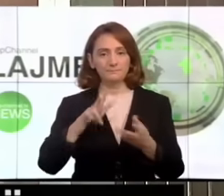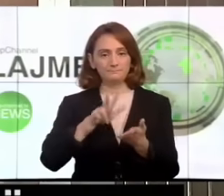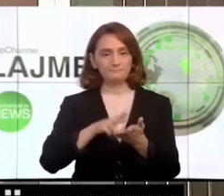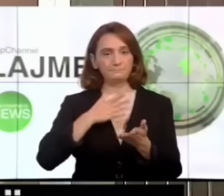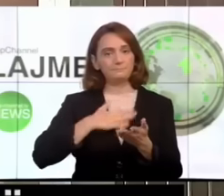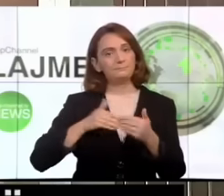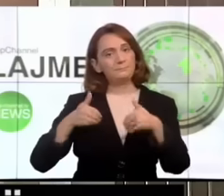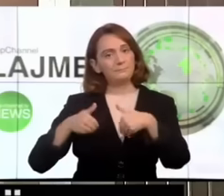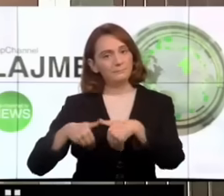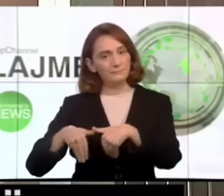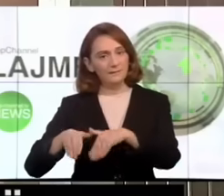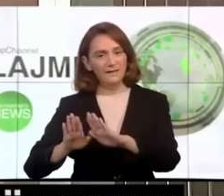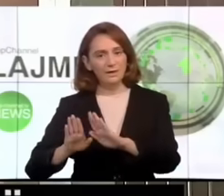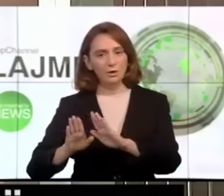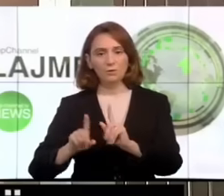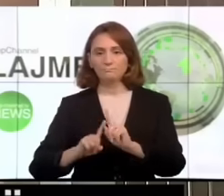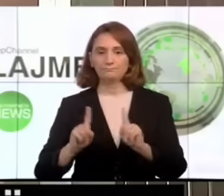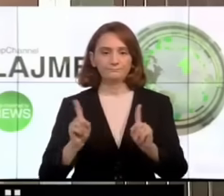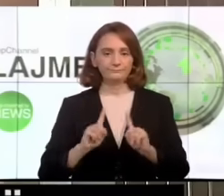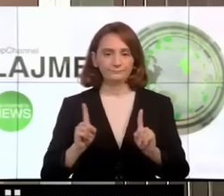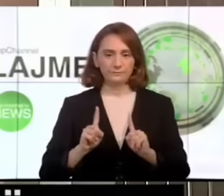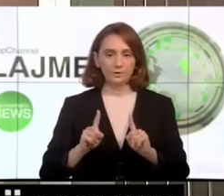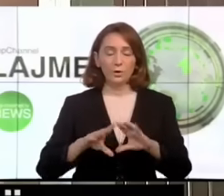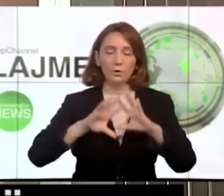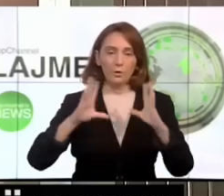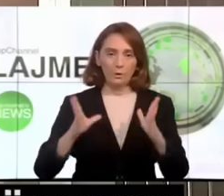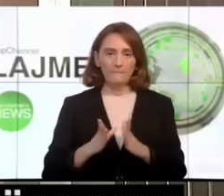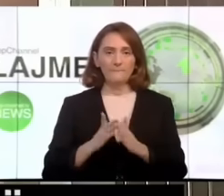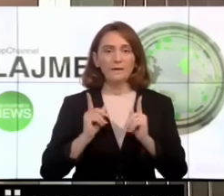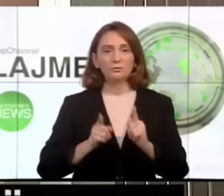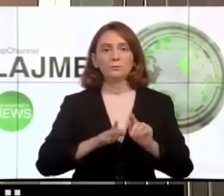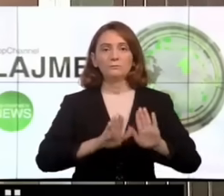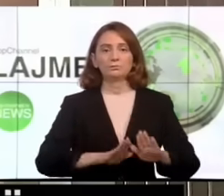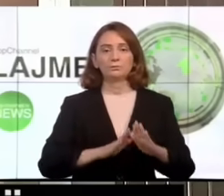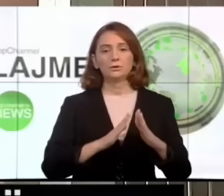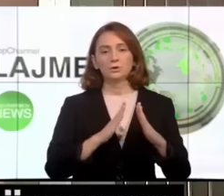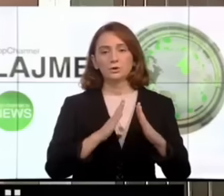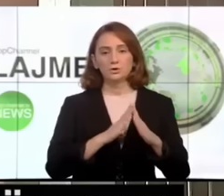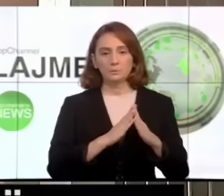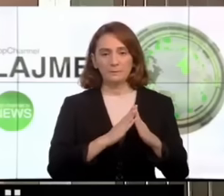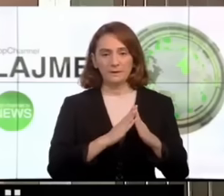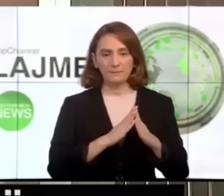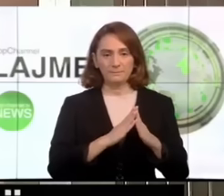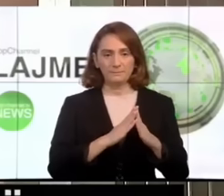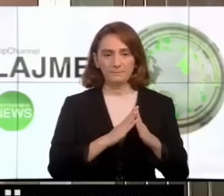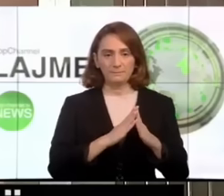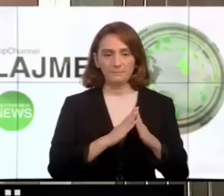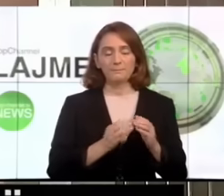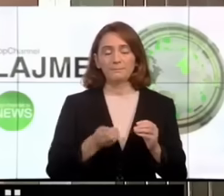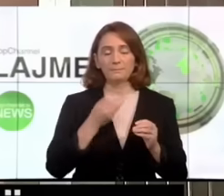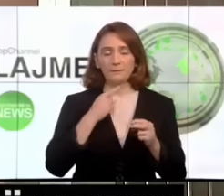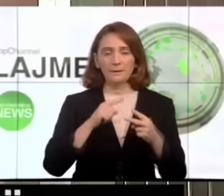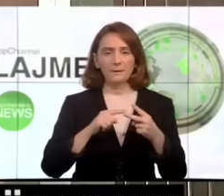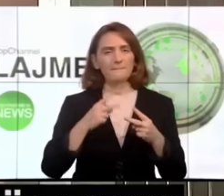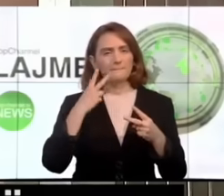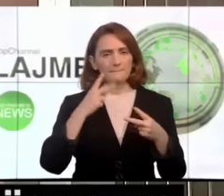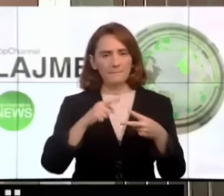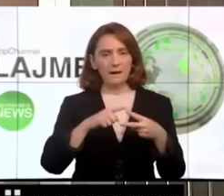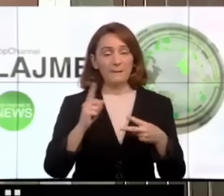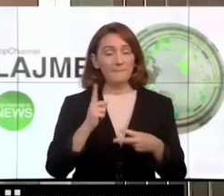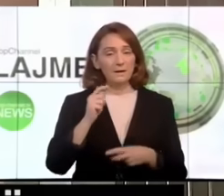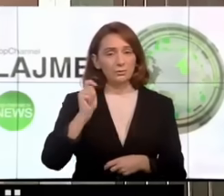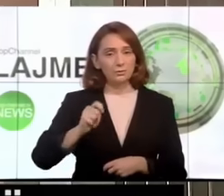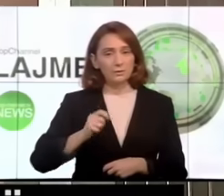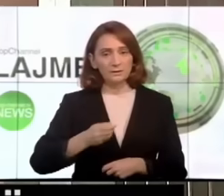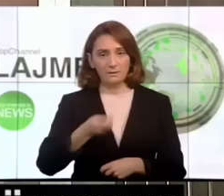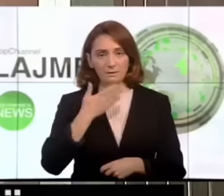Bollmatezi, që insistojnë në të gjitha shkallët e gjyqësorit heqjen e masës arrest shtëpiak. Kësaj rade, ajo që u shqyrtua lidhet me një